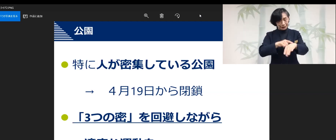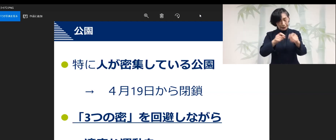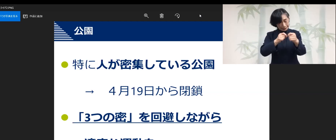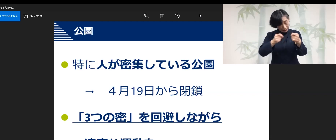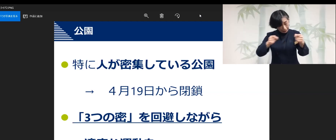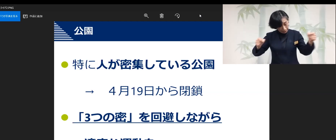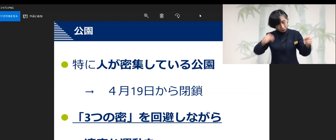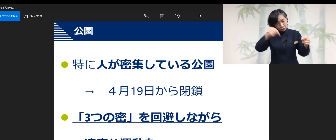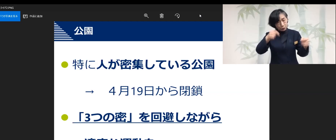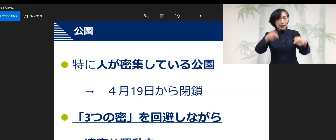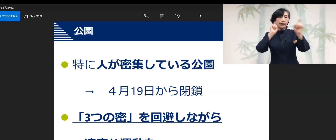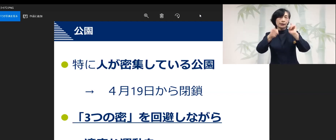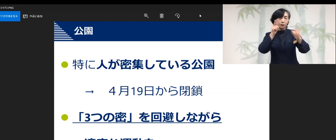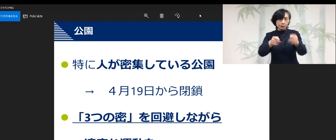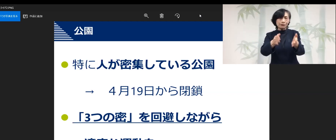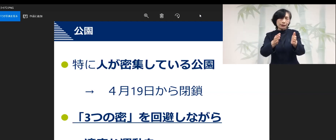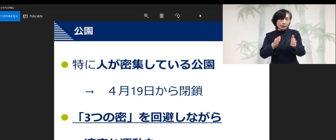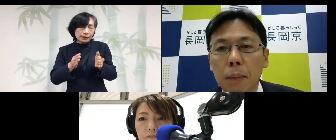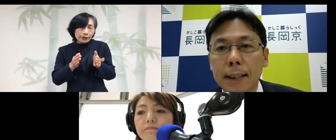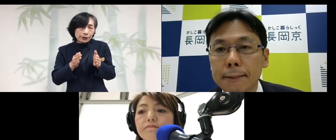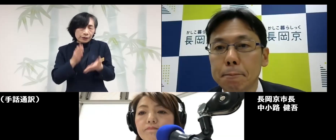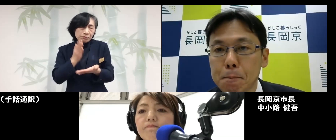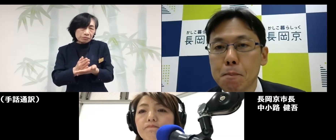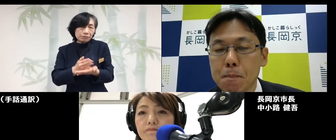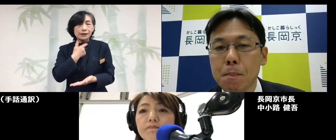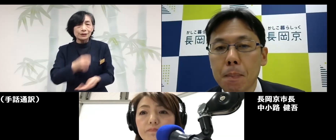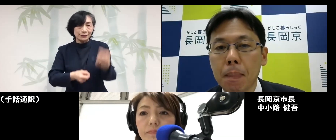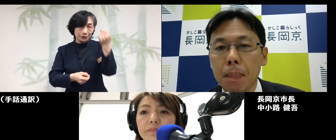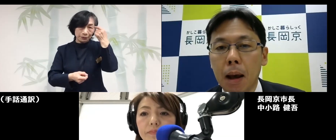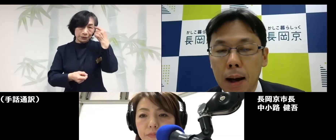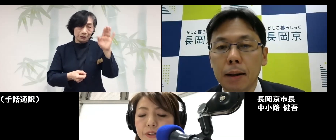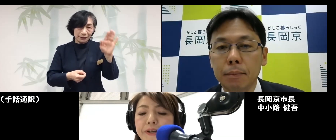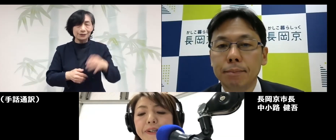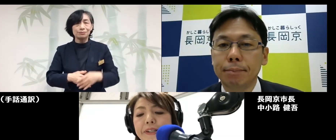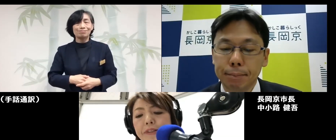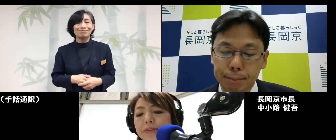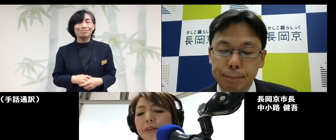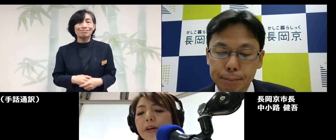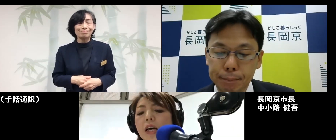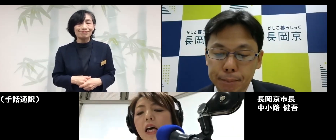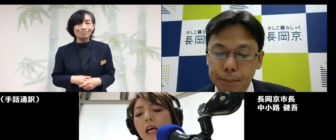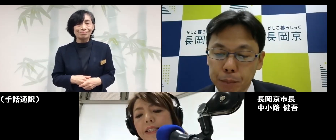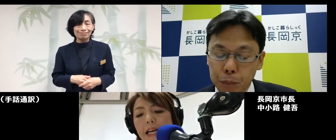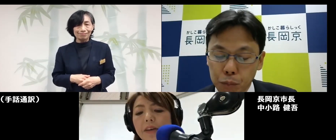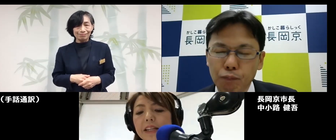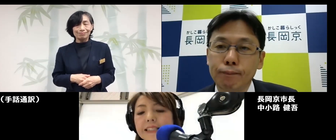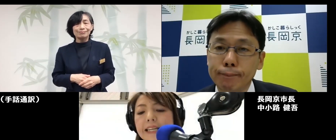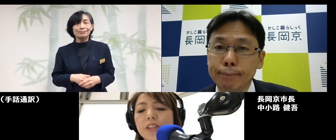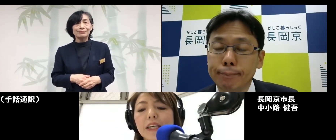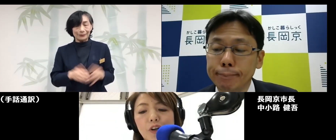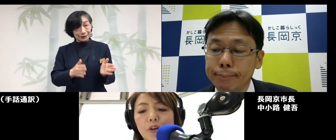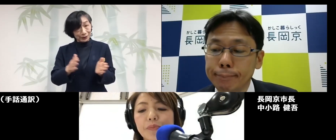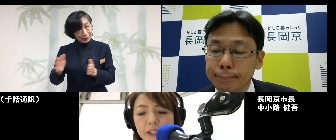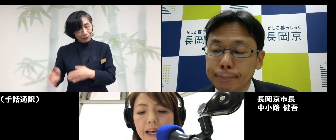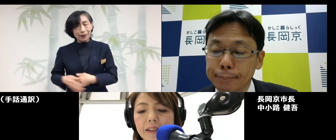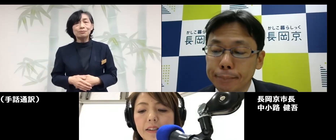遊ぶというのはぜひ避けていただきたいなというふうに思っています。 はい、はい、なるほど。さあではですね、次